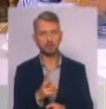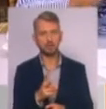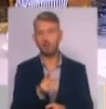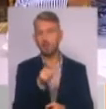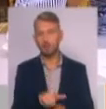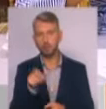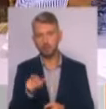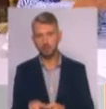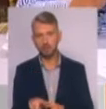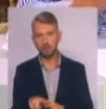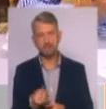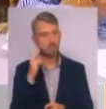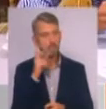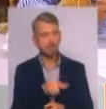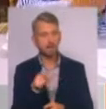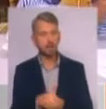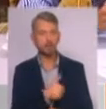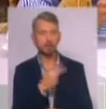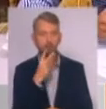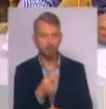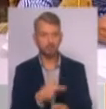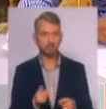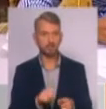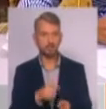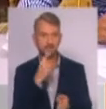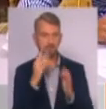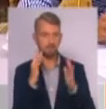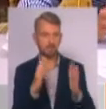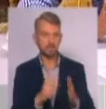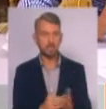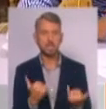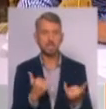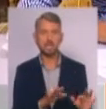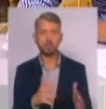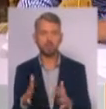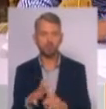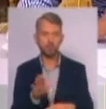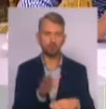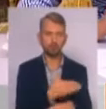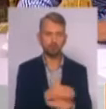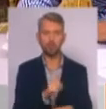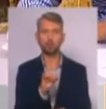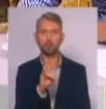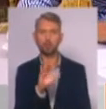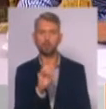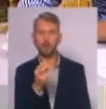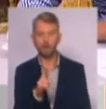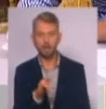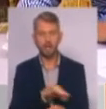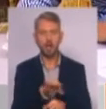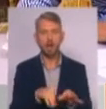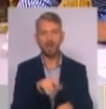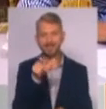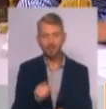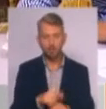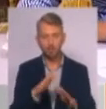люди, кияни, хочуть бачити цей парк. Тобто зараз відбувається зонування, і архітектор